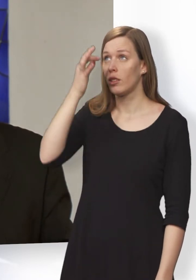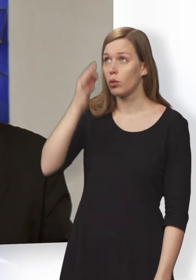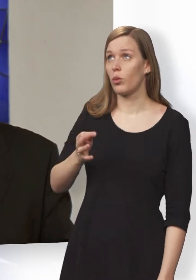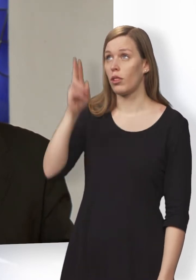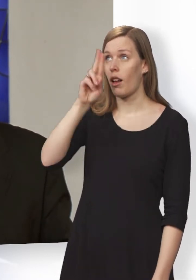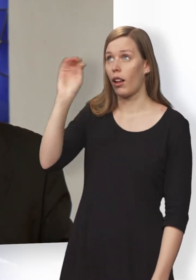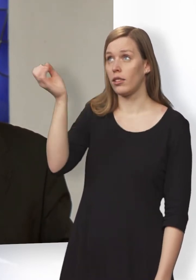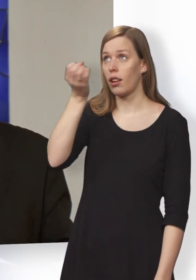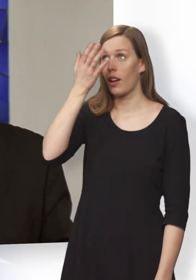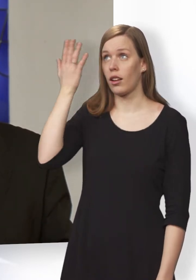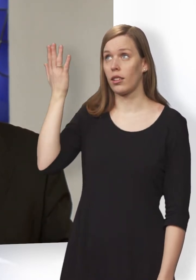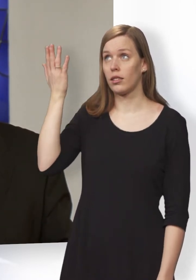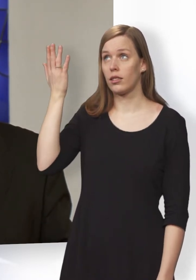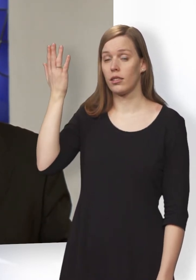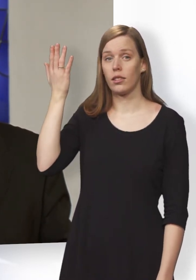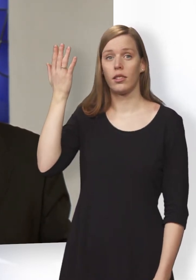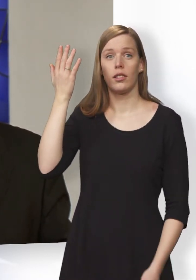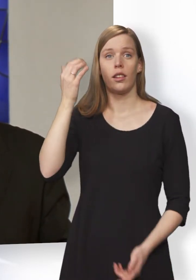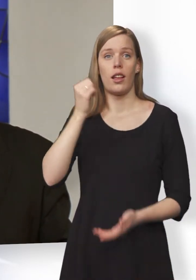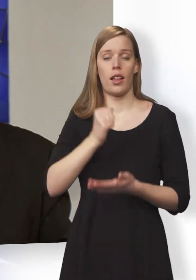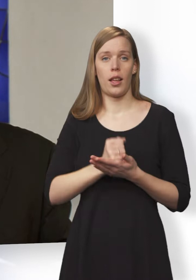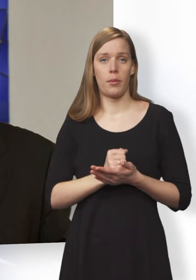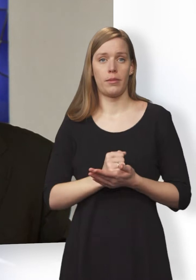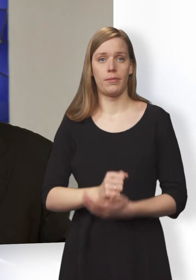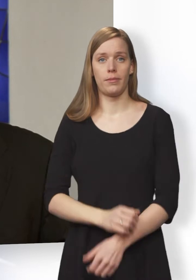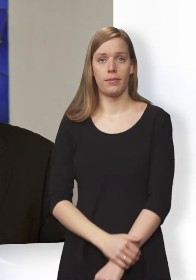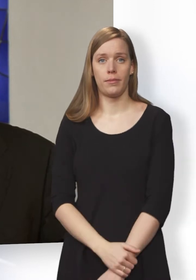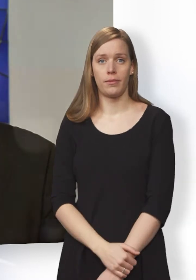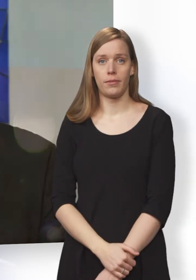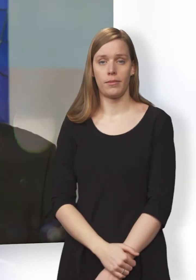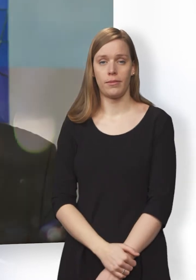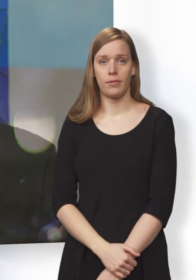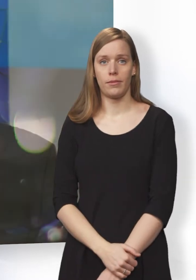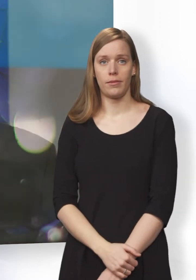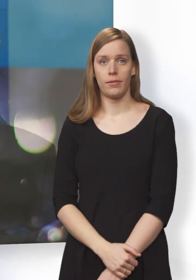sohnes und des heiligen geistes armen